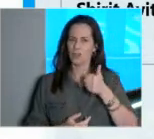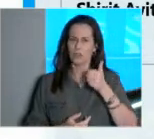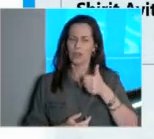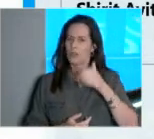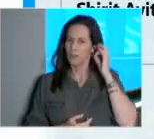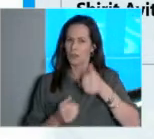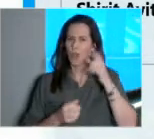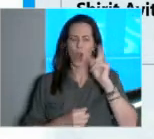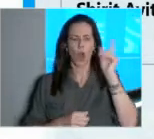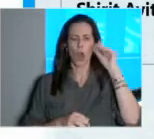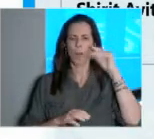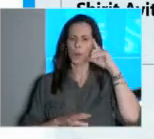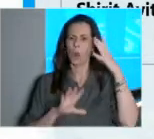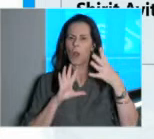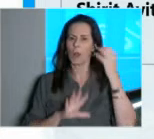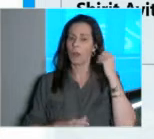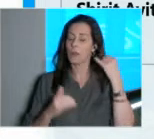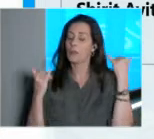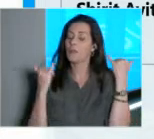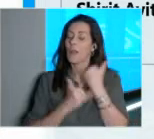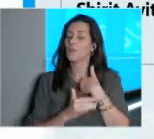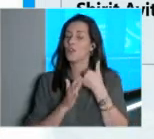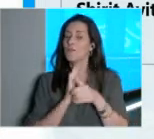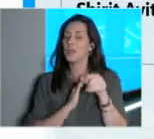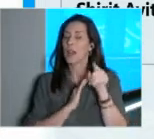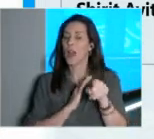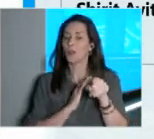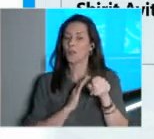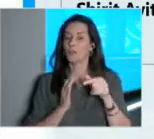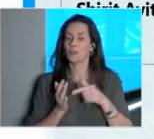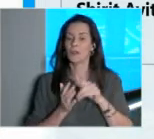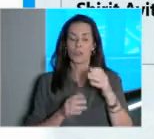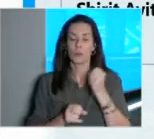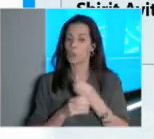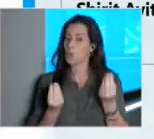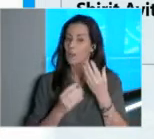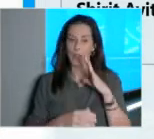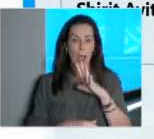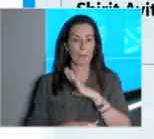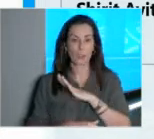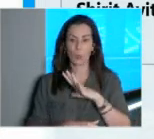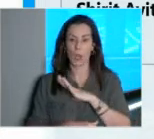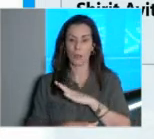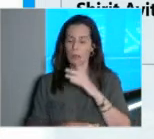נראה, בנט ושקד לא למדו את הלקח. טעינו כנראה בסלחנות שגילינו ליצר הפתקנות